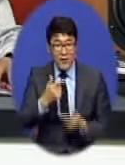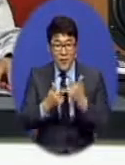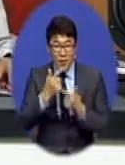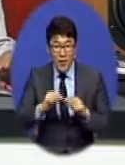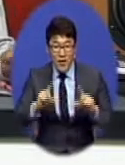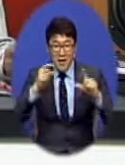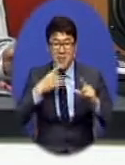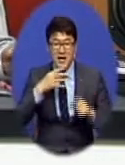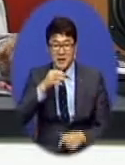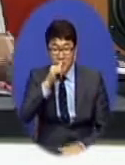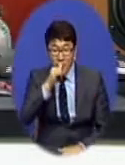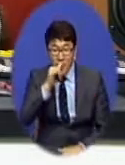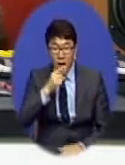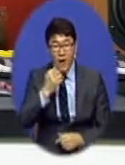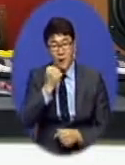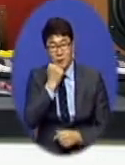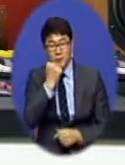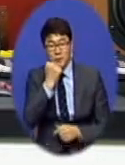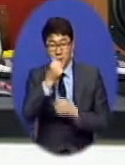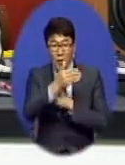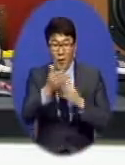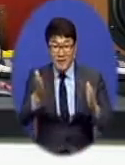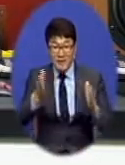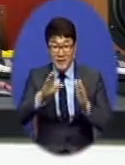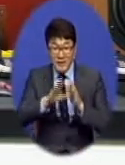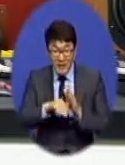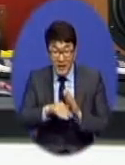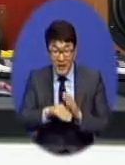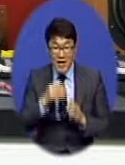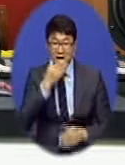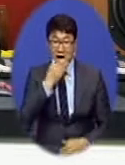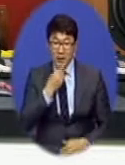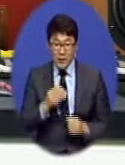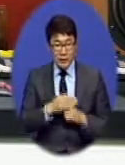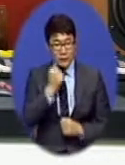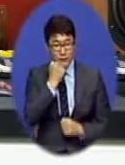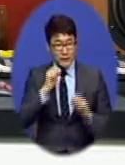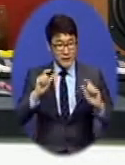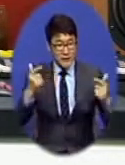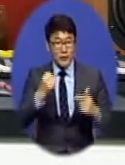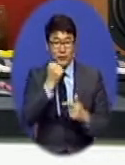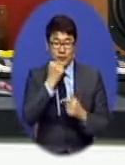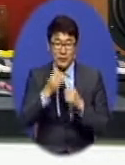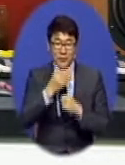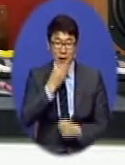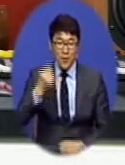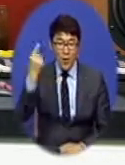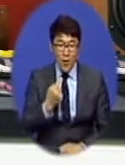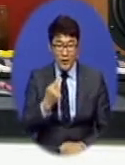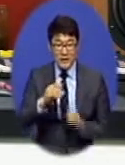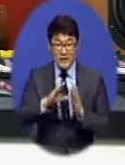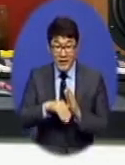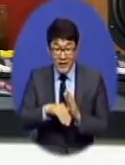목요일의 코너죠. 바로 웃음교실 시간입니다. 네. 행복해서 웃는 것이 아니라 웃어서 행복해지는